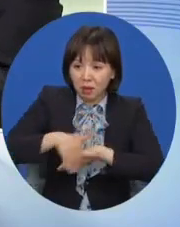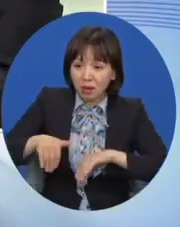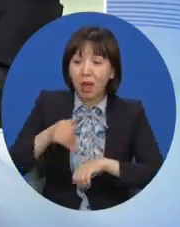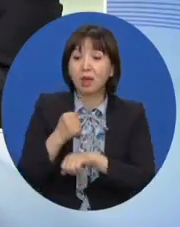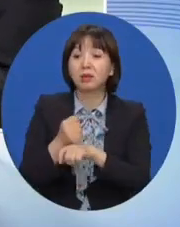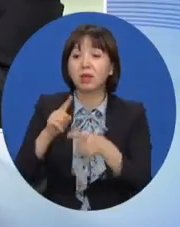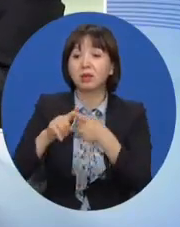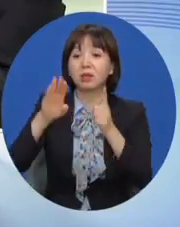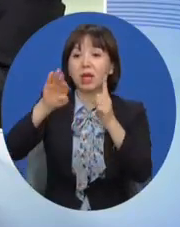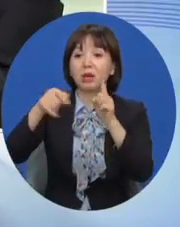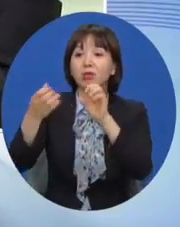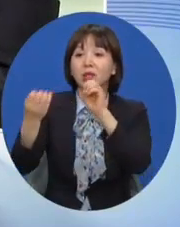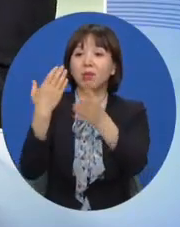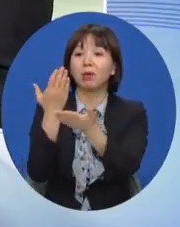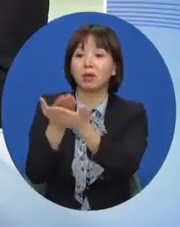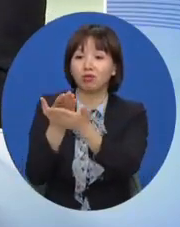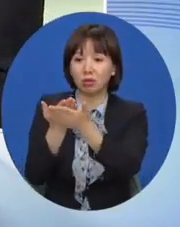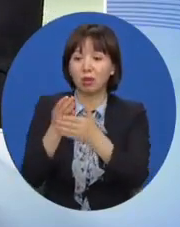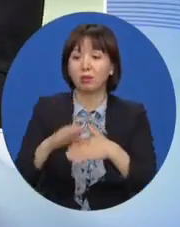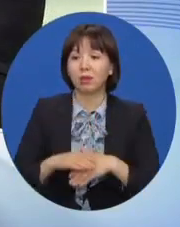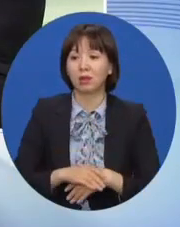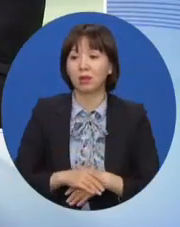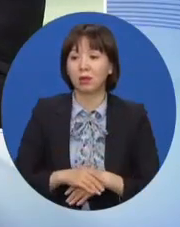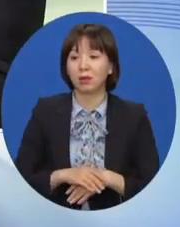테니까 답변을 해 주시기 바랍니다.